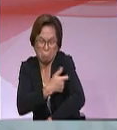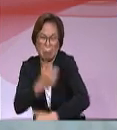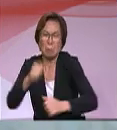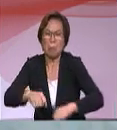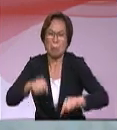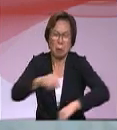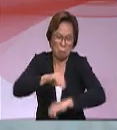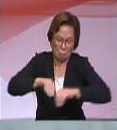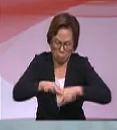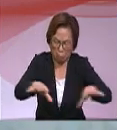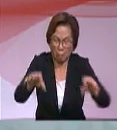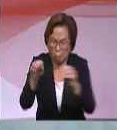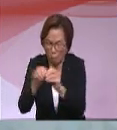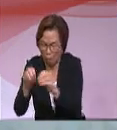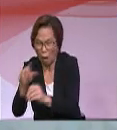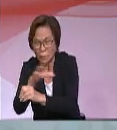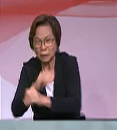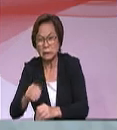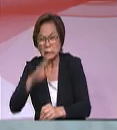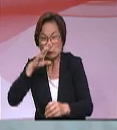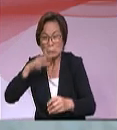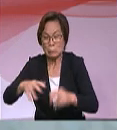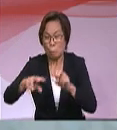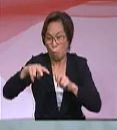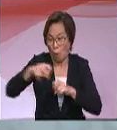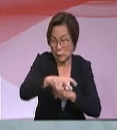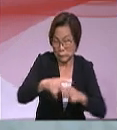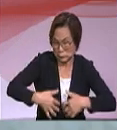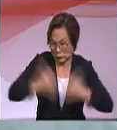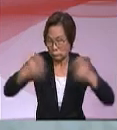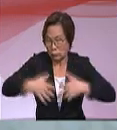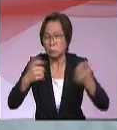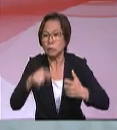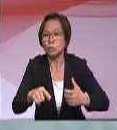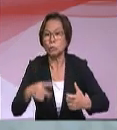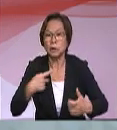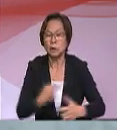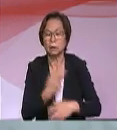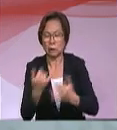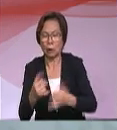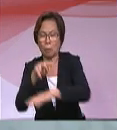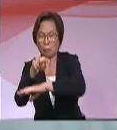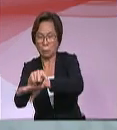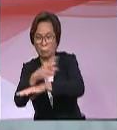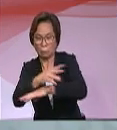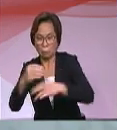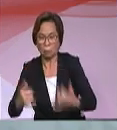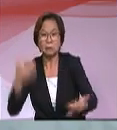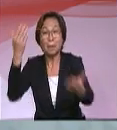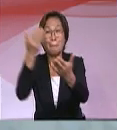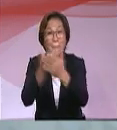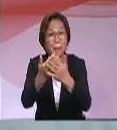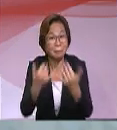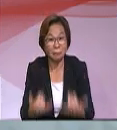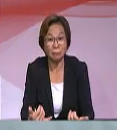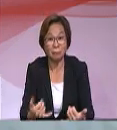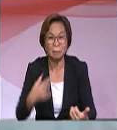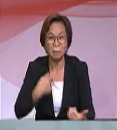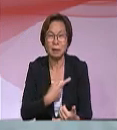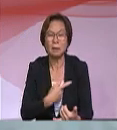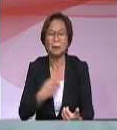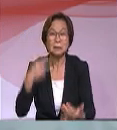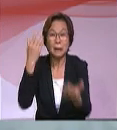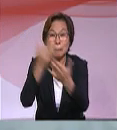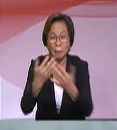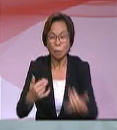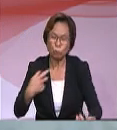ini meningkat dan juga keganasan virus tersebut. Inilah kita pantau. Dan setakat ini